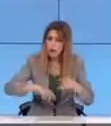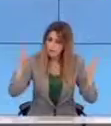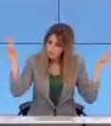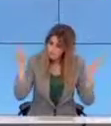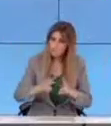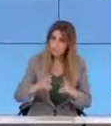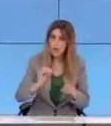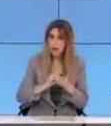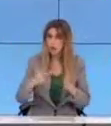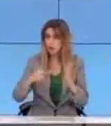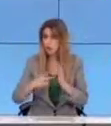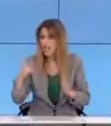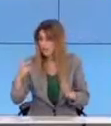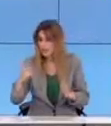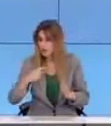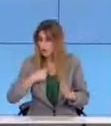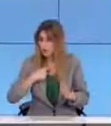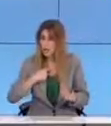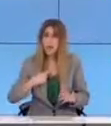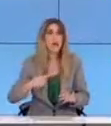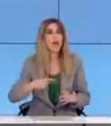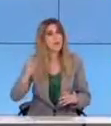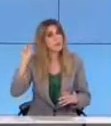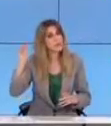ήδη προαναγγείλει στο 11%.